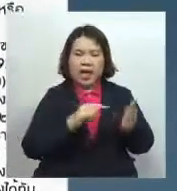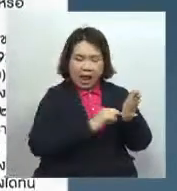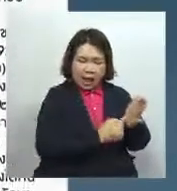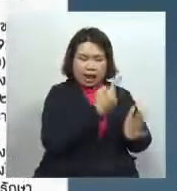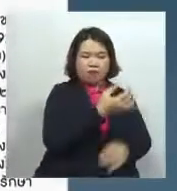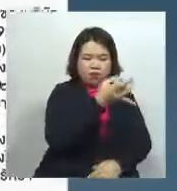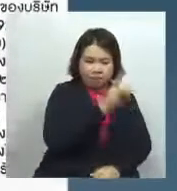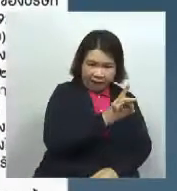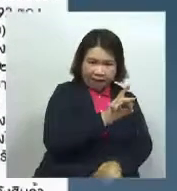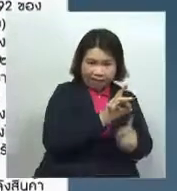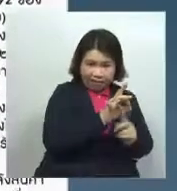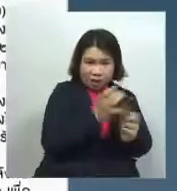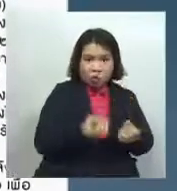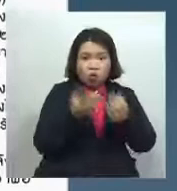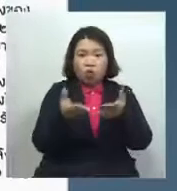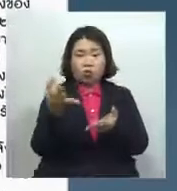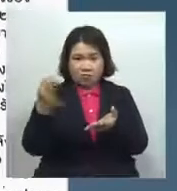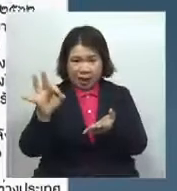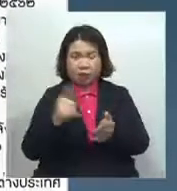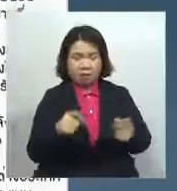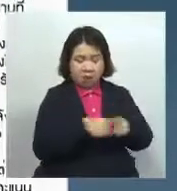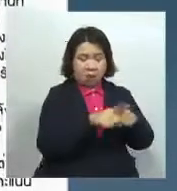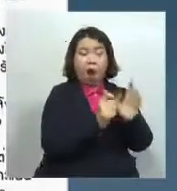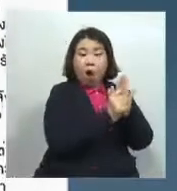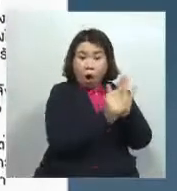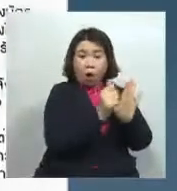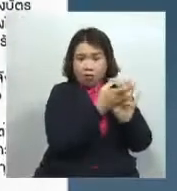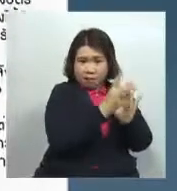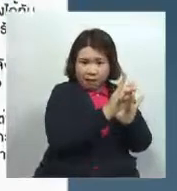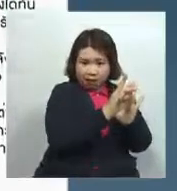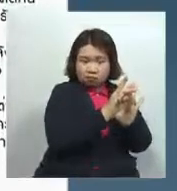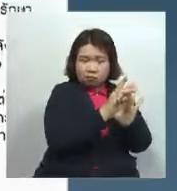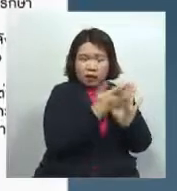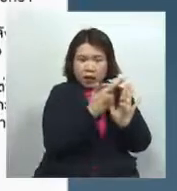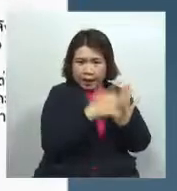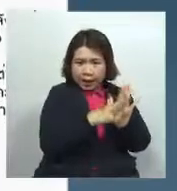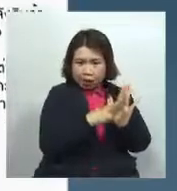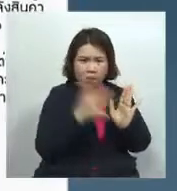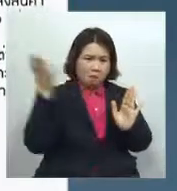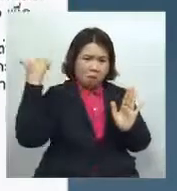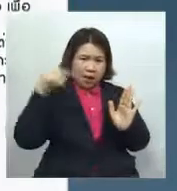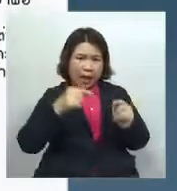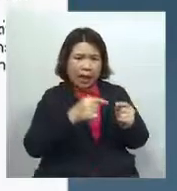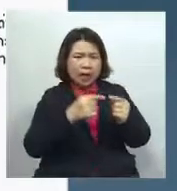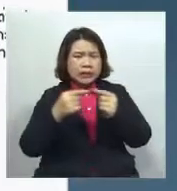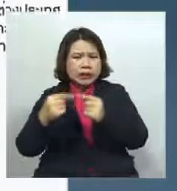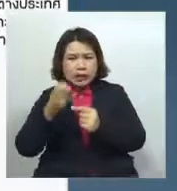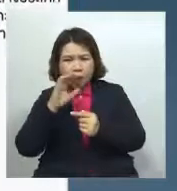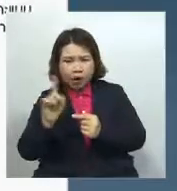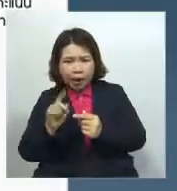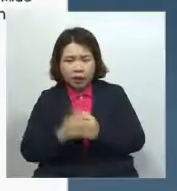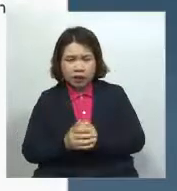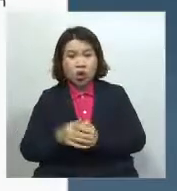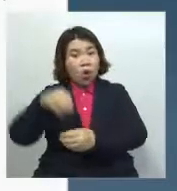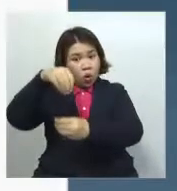จะเริ่มตงแต่ 18 มีนาคมแล้ว18 เกืออกจ New Zealandถูกต้องแล้วก็เมสะครู่นี้มาถึงบอกว่า